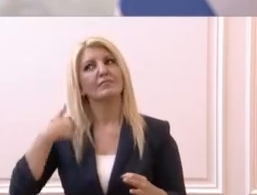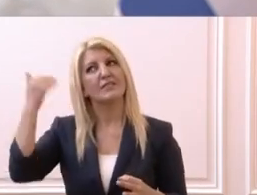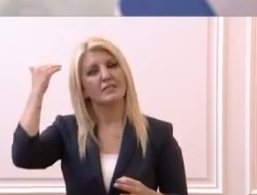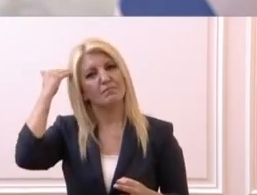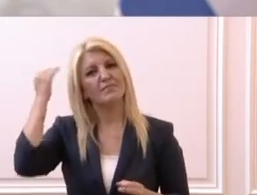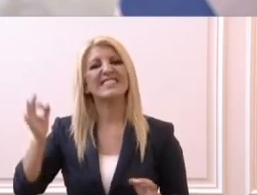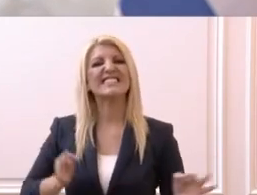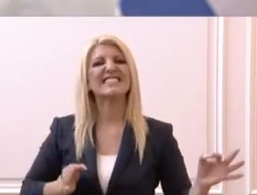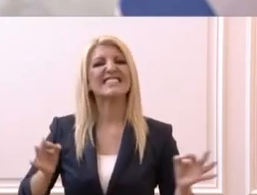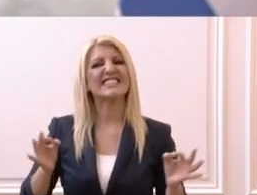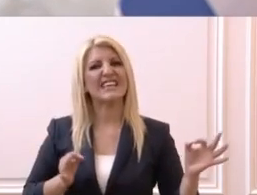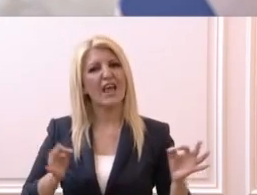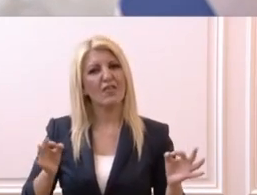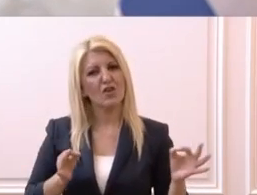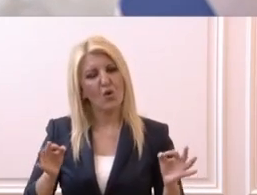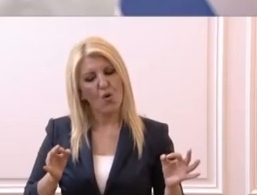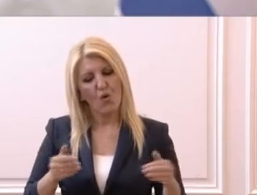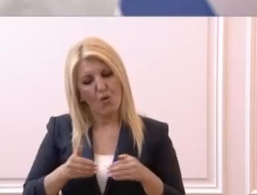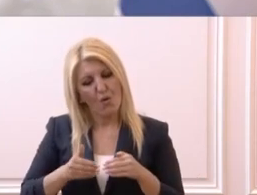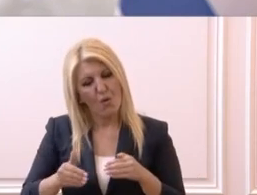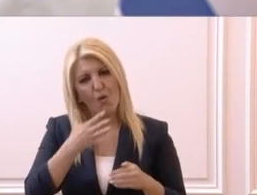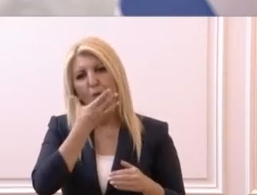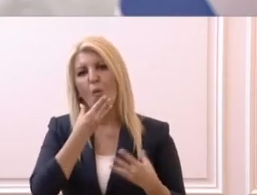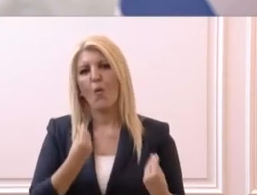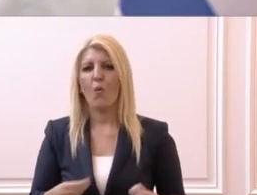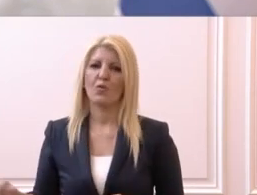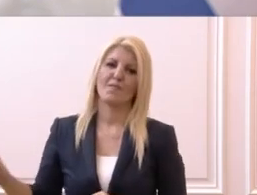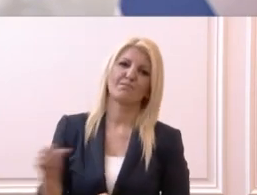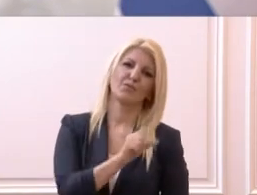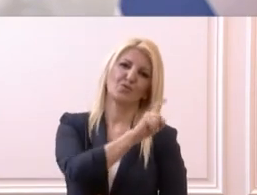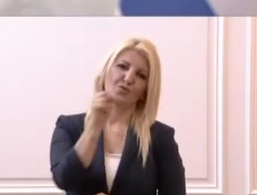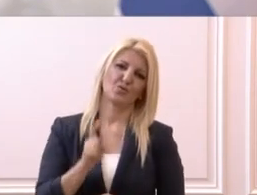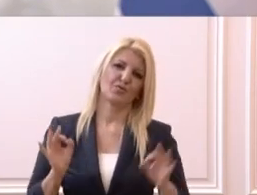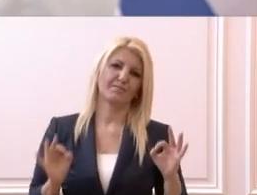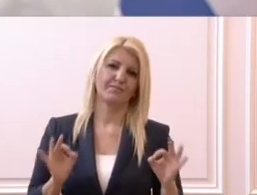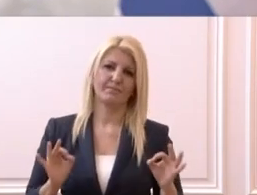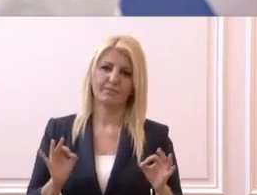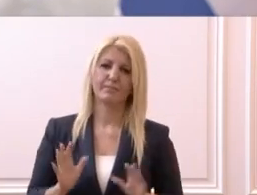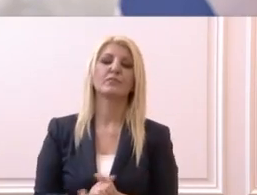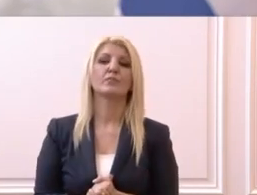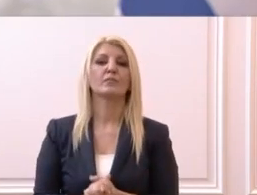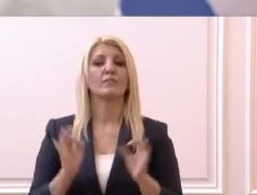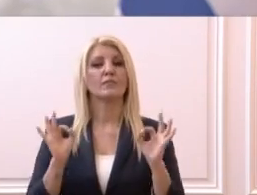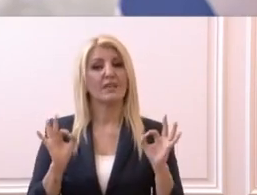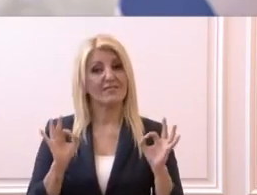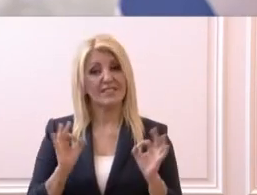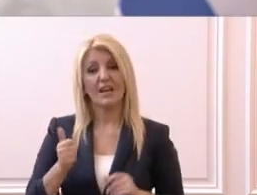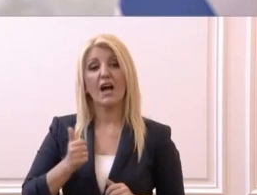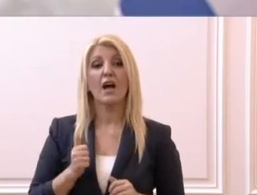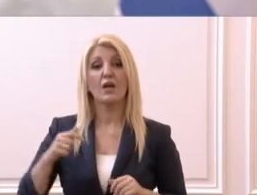μια ομαλή μετάβαση στη μετά-COVID εποχή. Κρατάμε τη μάσκα όταν είμαστε πολλοί, όταν είμαστε μόνοι